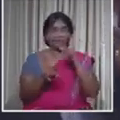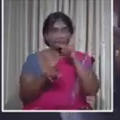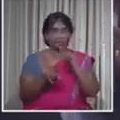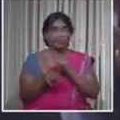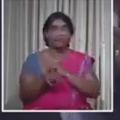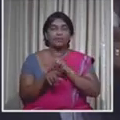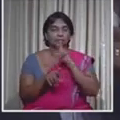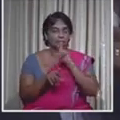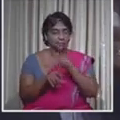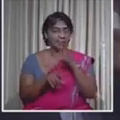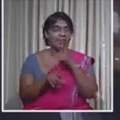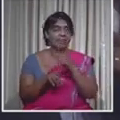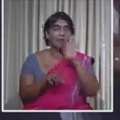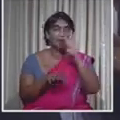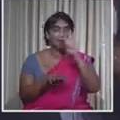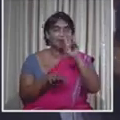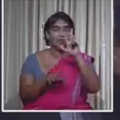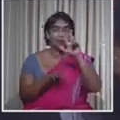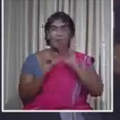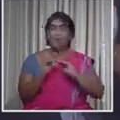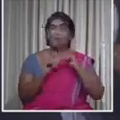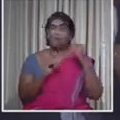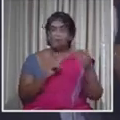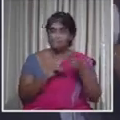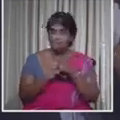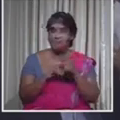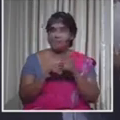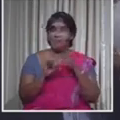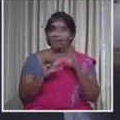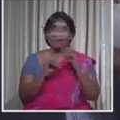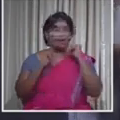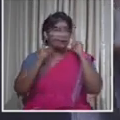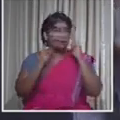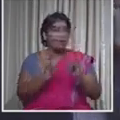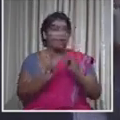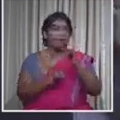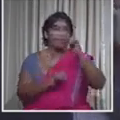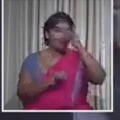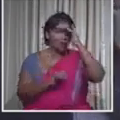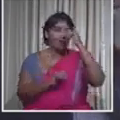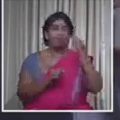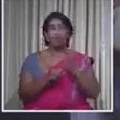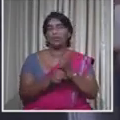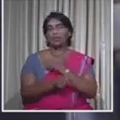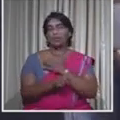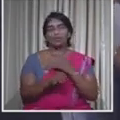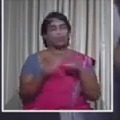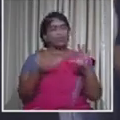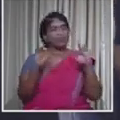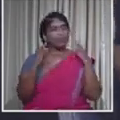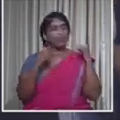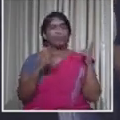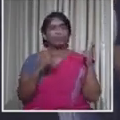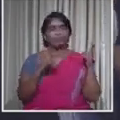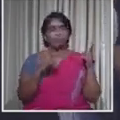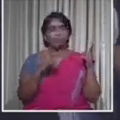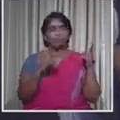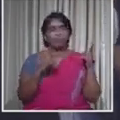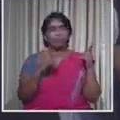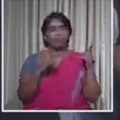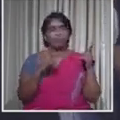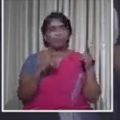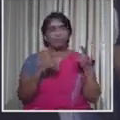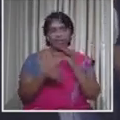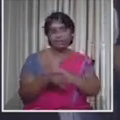කියන්න ඕන අපේ රටේ 48 න් පස්සේ පතුරු දුර්වලම නායකයා තමයි ගෝඨාභය රාජපක්ෂ මහත්තයා ඔය විසඳ ගන්න බැරුව